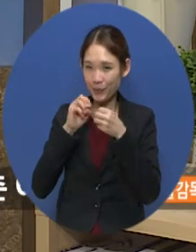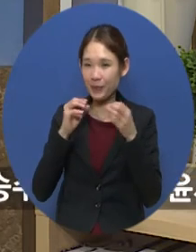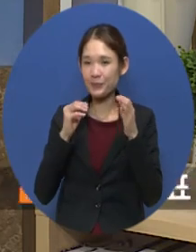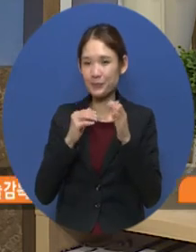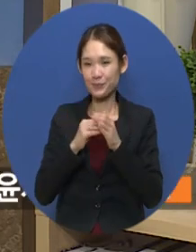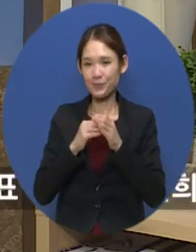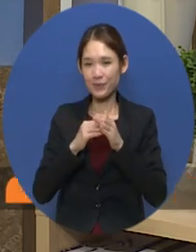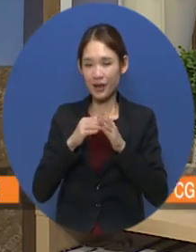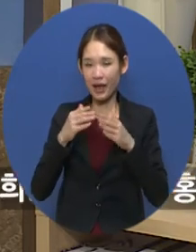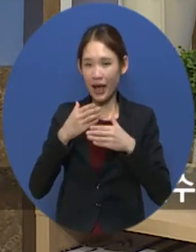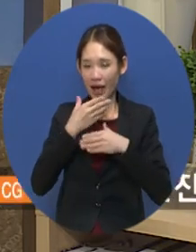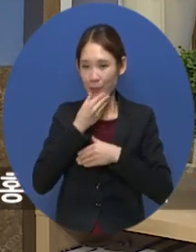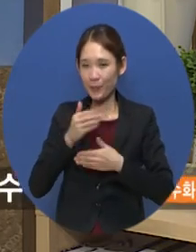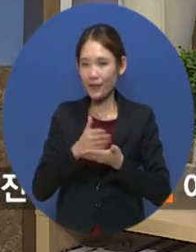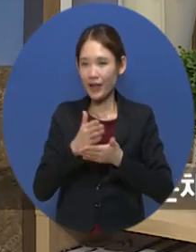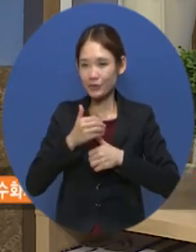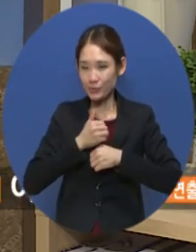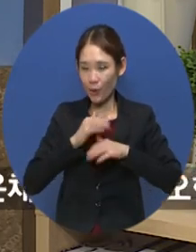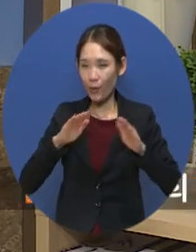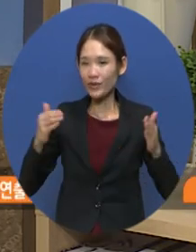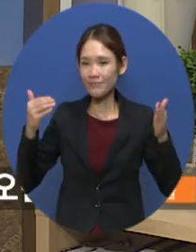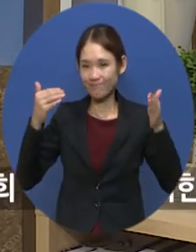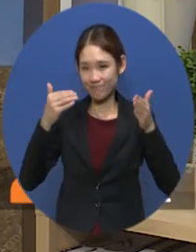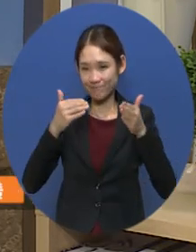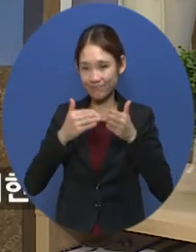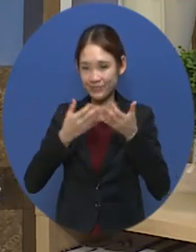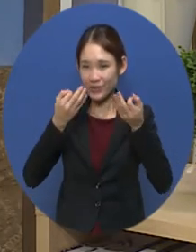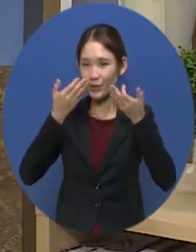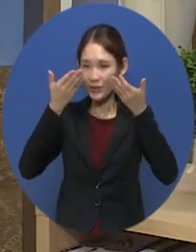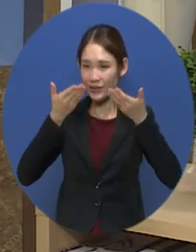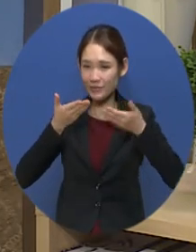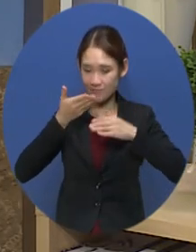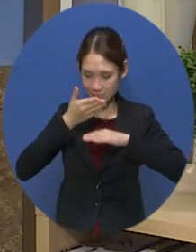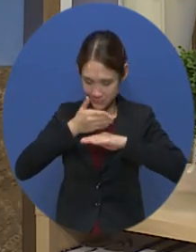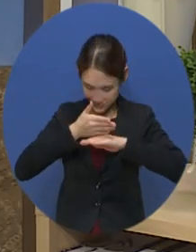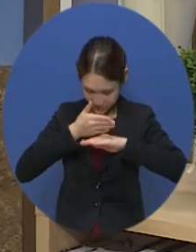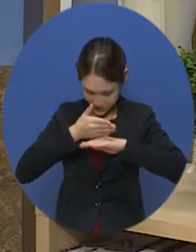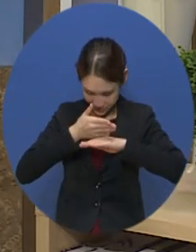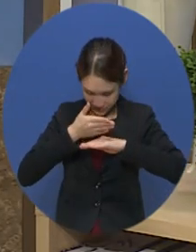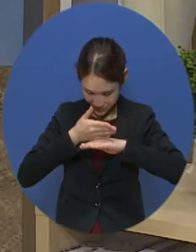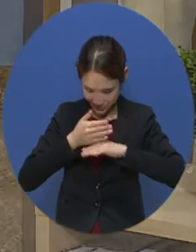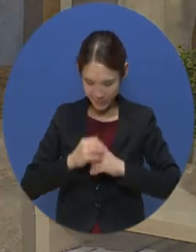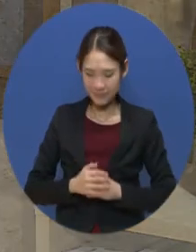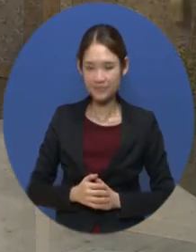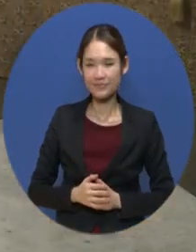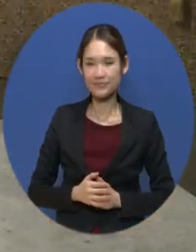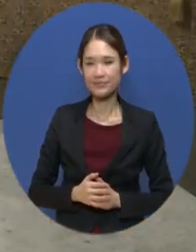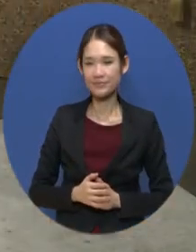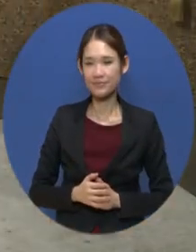나눴습니다. 행복 나눔 지킴이 오늘은 여기까지입니다. 시청해주신 여러분, 고맙습니다.